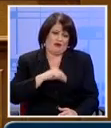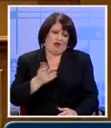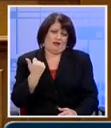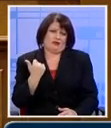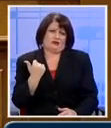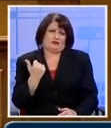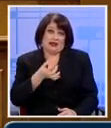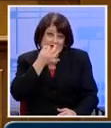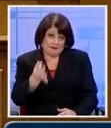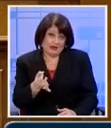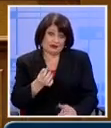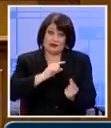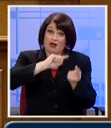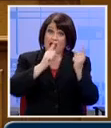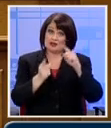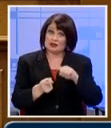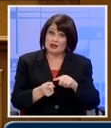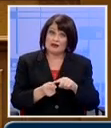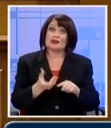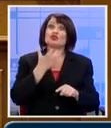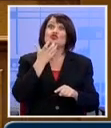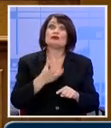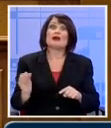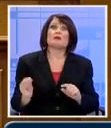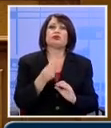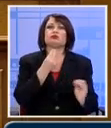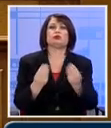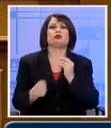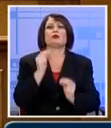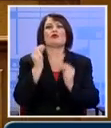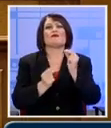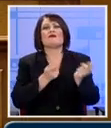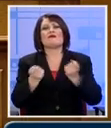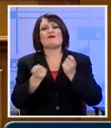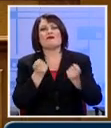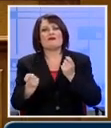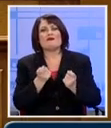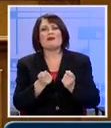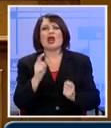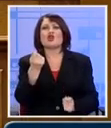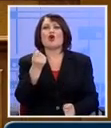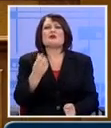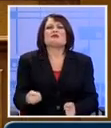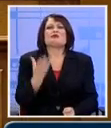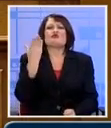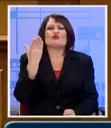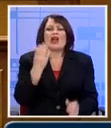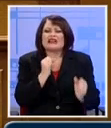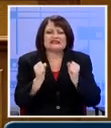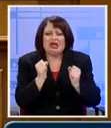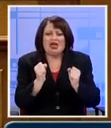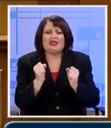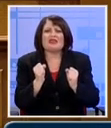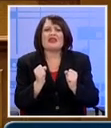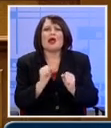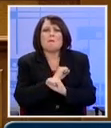κανέναν. Αντιθέτως, θα πυροδοτήσει σοβαρά νέα προβλήματα, διαχείριση ενός ασταθούς νέου νομίσματος, σωστό, φαινόμενα